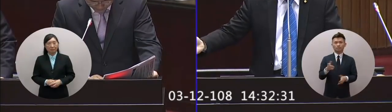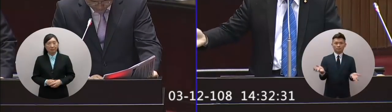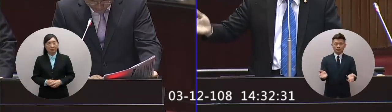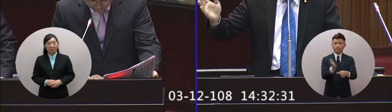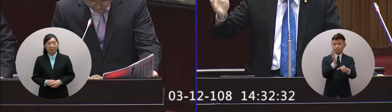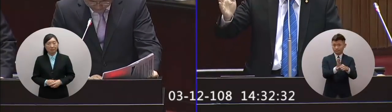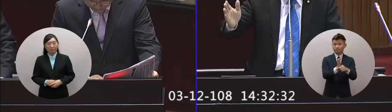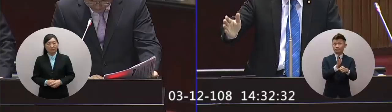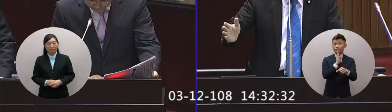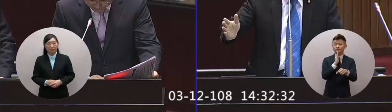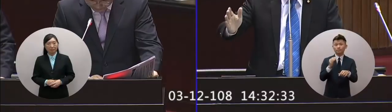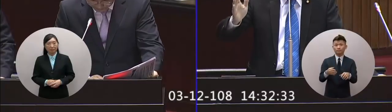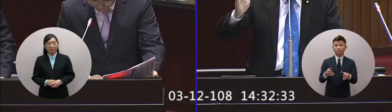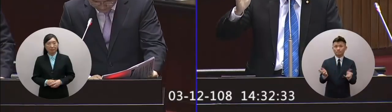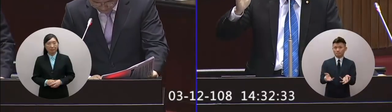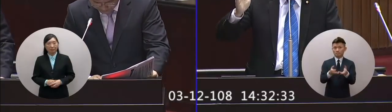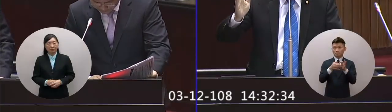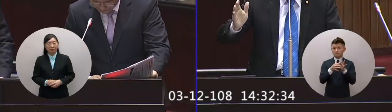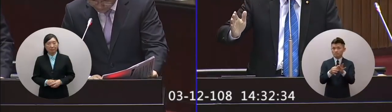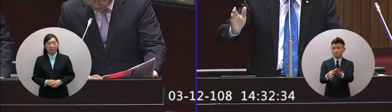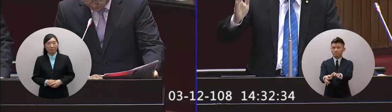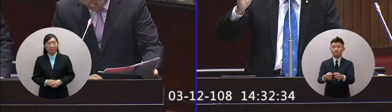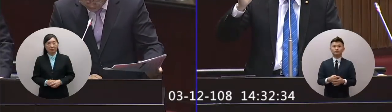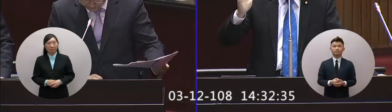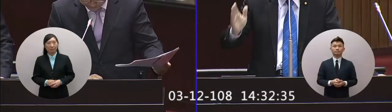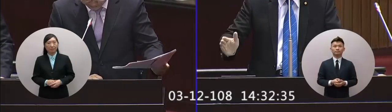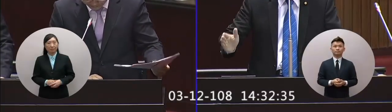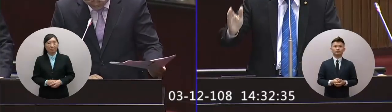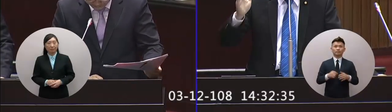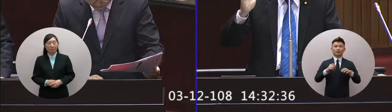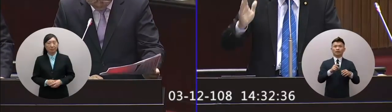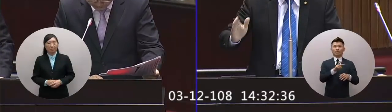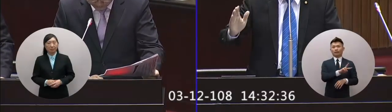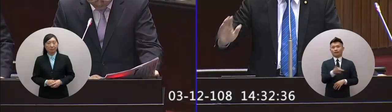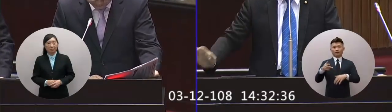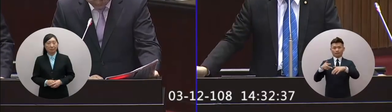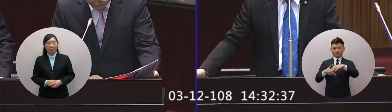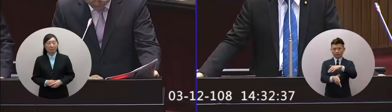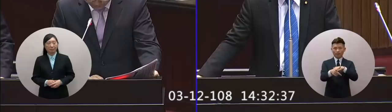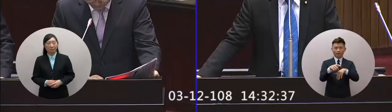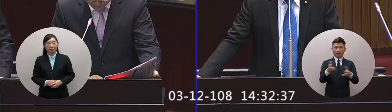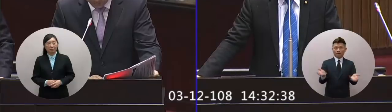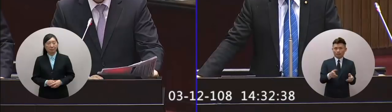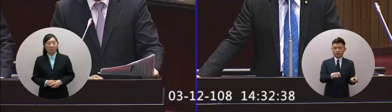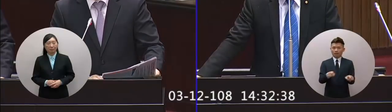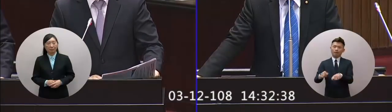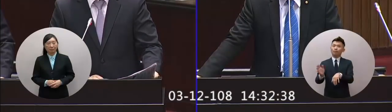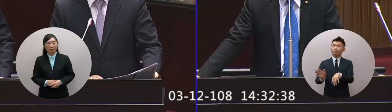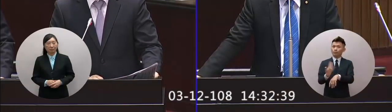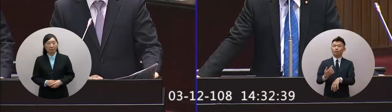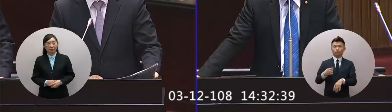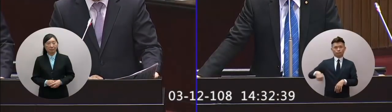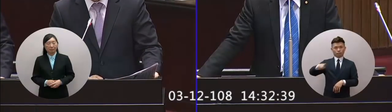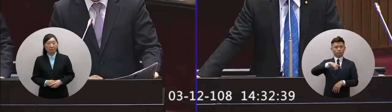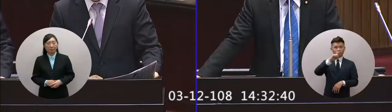事情嘛， 是 赶快给它开工，表示我们的没有因为我们改地下化造成工程的延宕，这我想我们大家